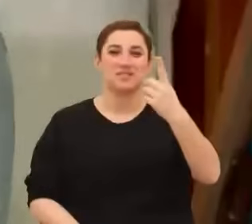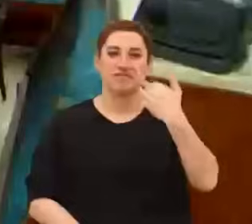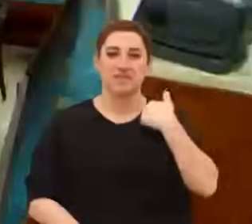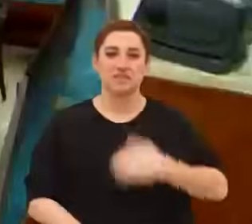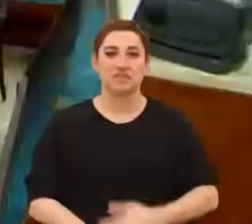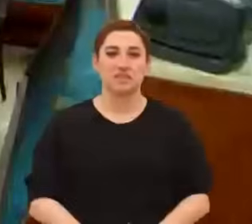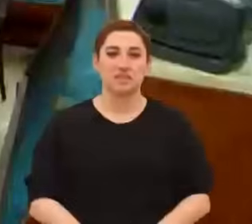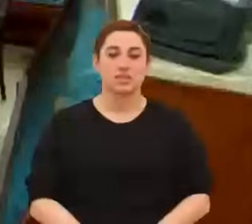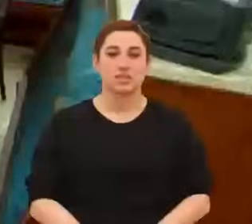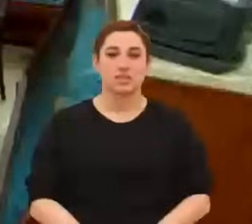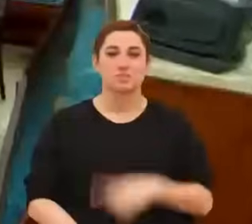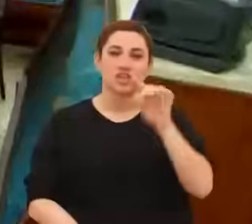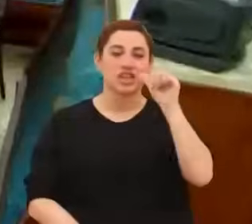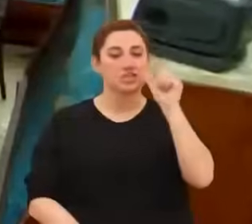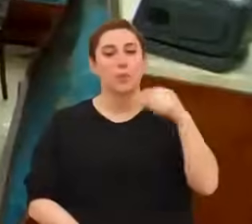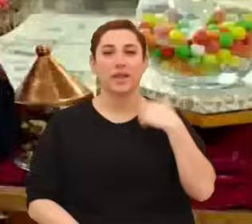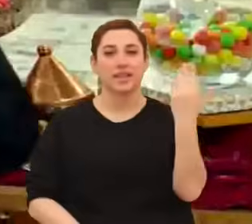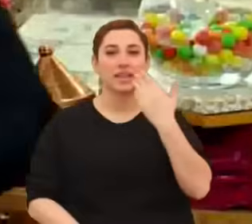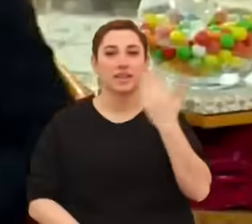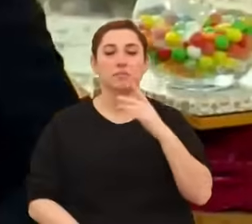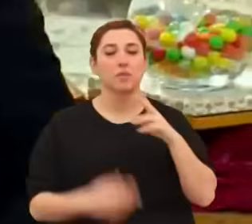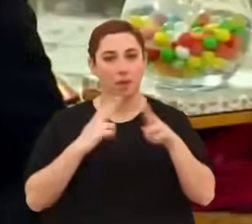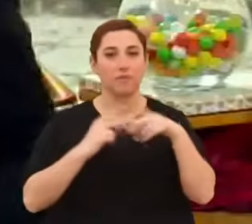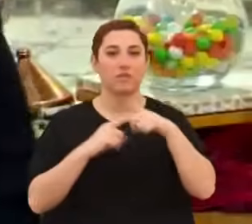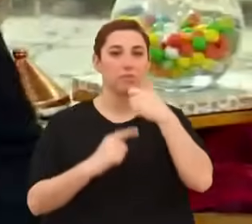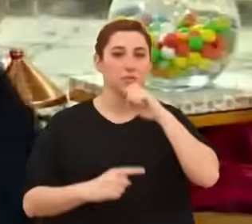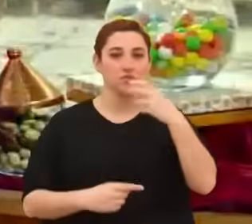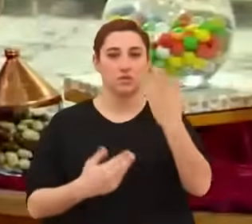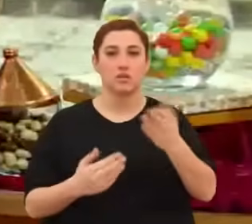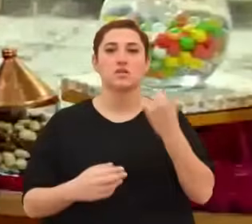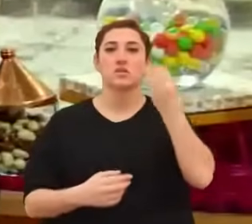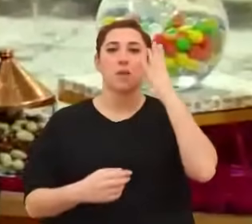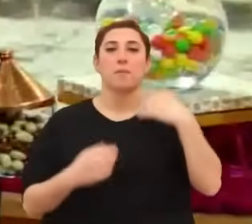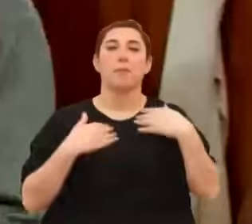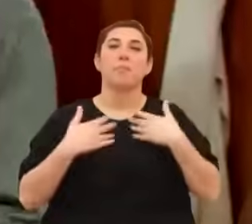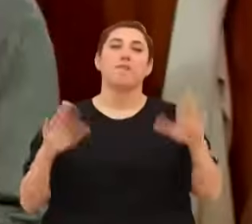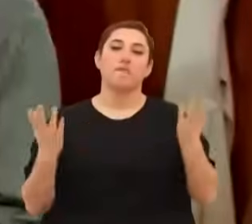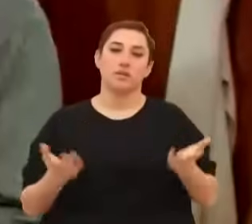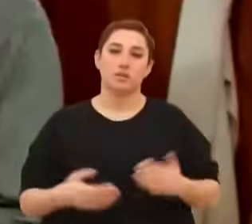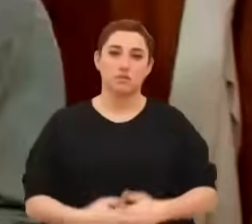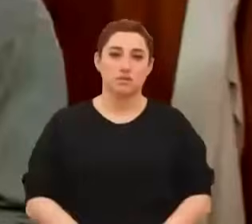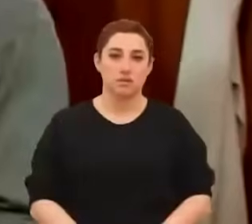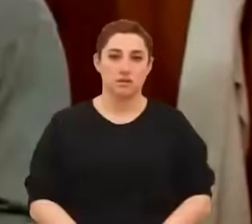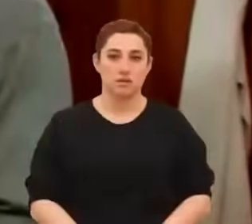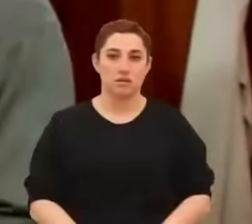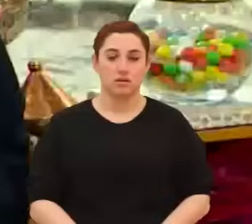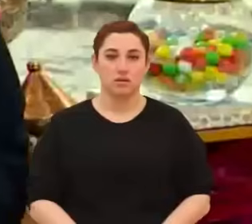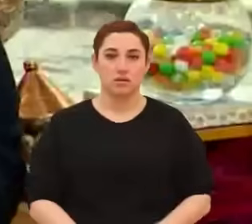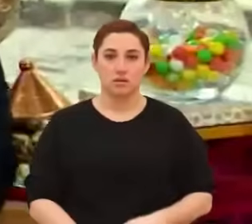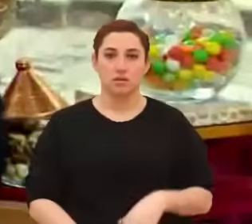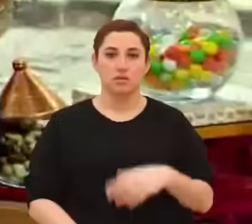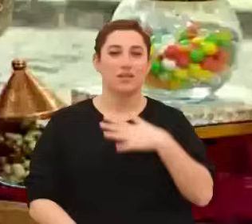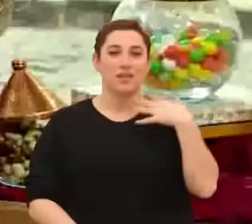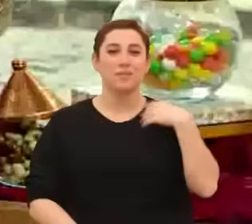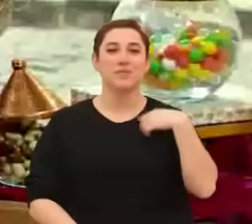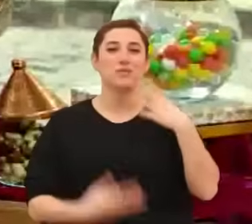ya. Oh bir çay şimdi öyle gideyim ya. Hemen Fehmi amca. Sabah sabah mahvettiler beni ya. Aa, anamdan